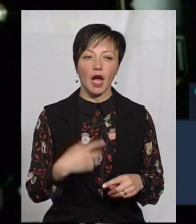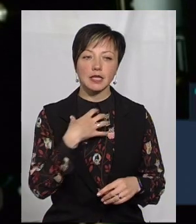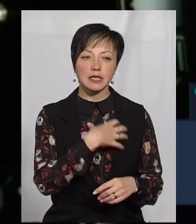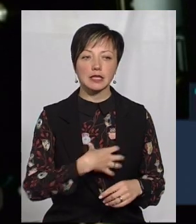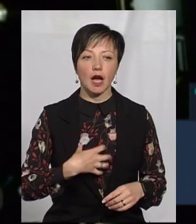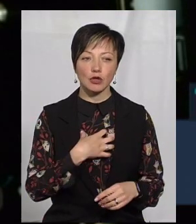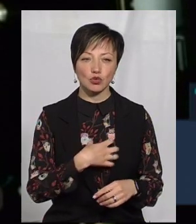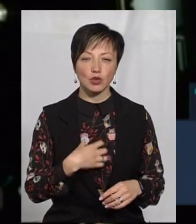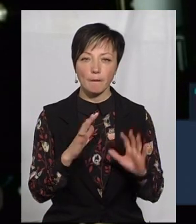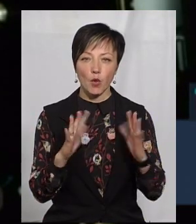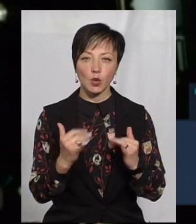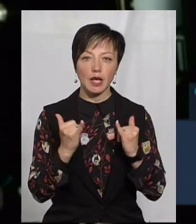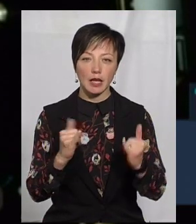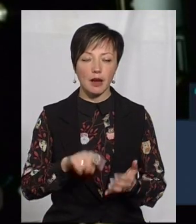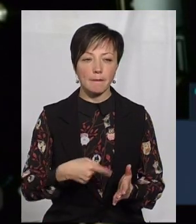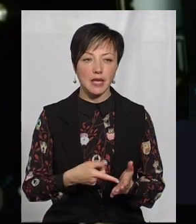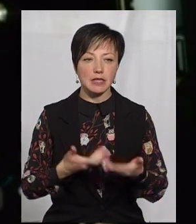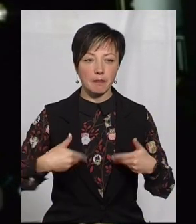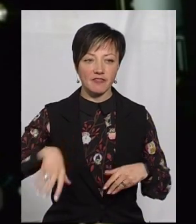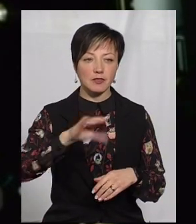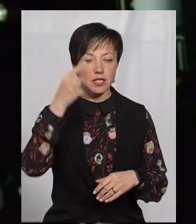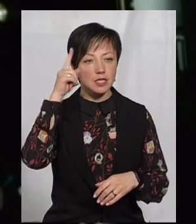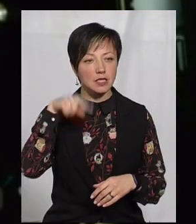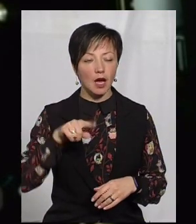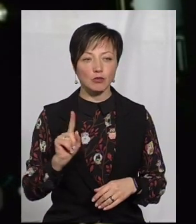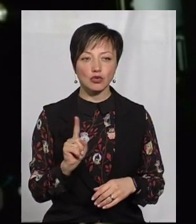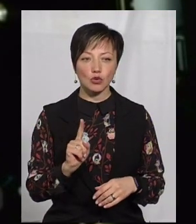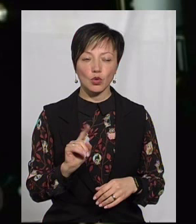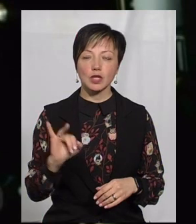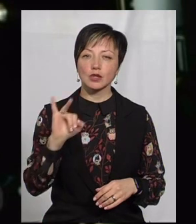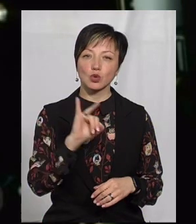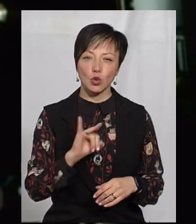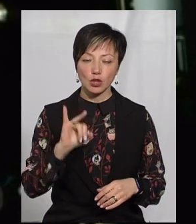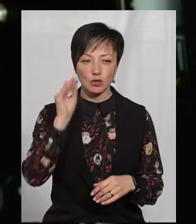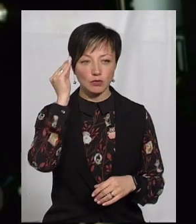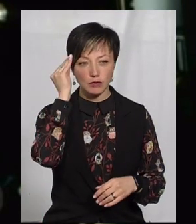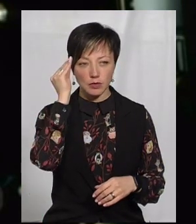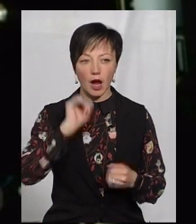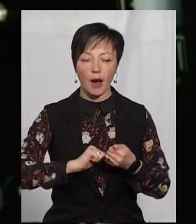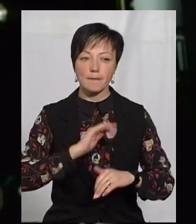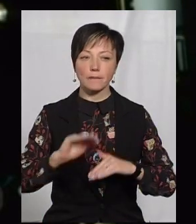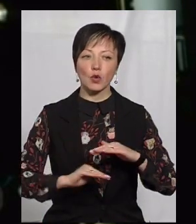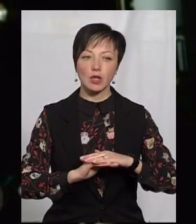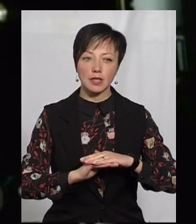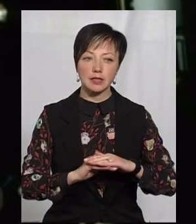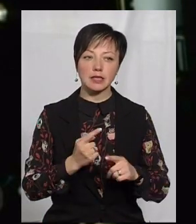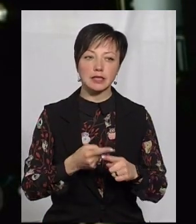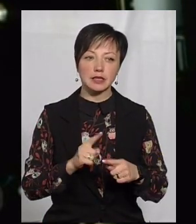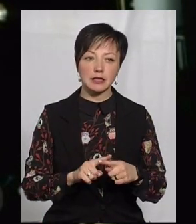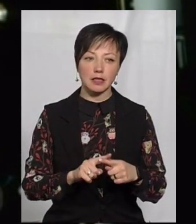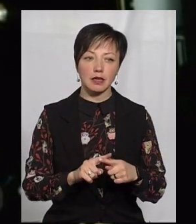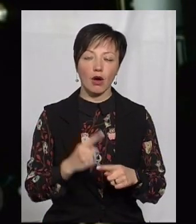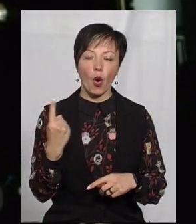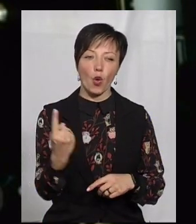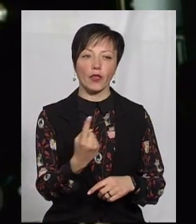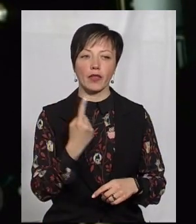значуща подія для міста. Чому? Тому що ми ж всі знаємо, що з історичної точки зору Кам'янець-Подільський – це одне